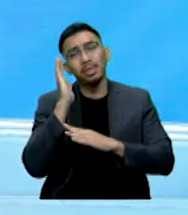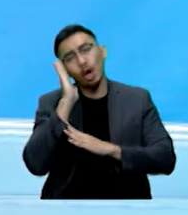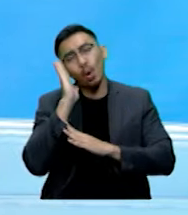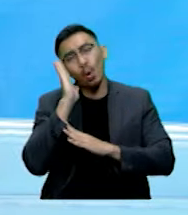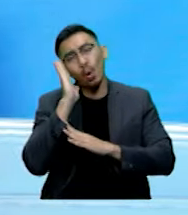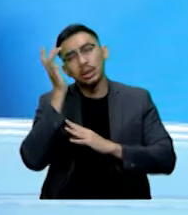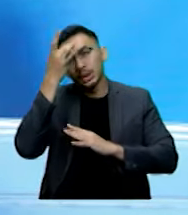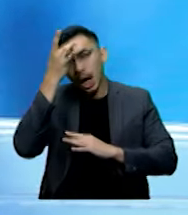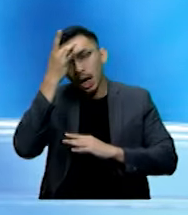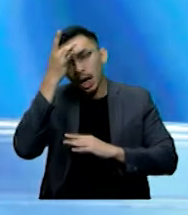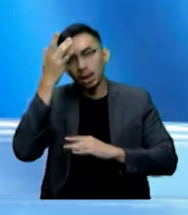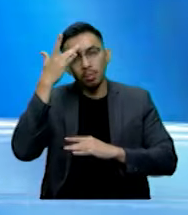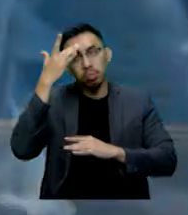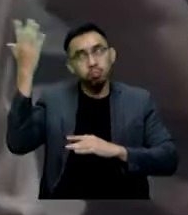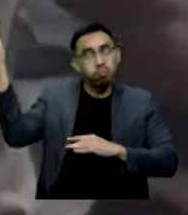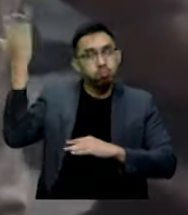mengalami luka di kepala.